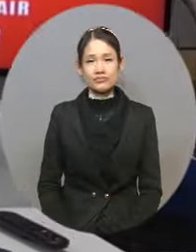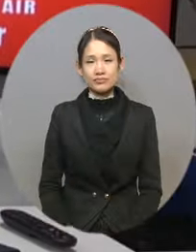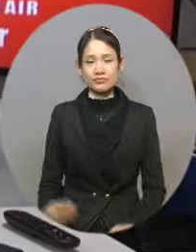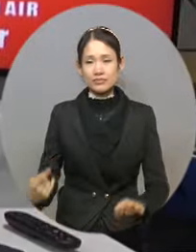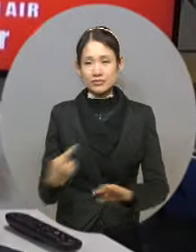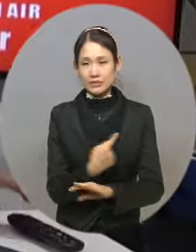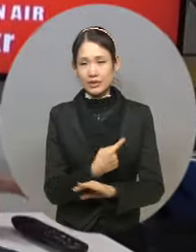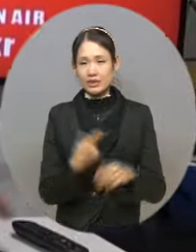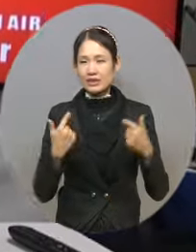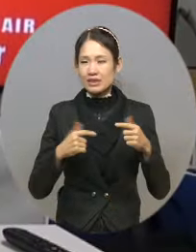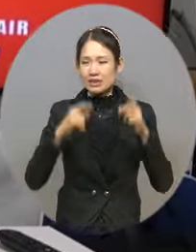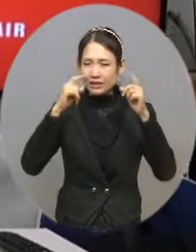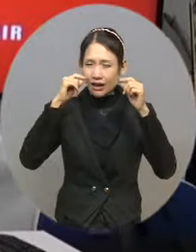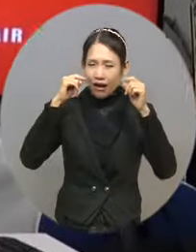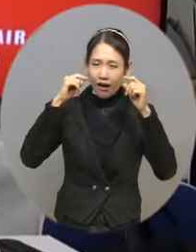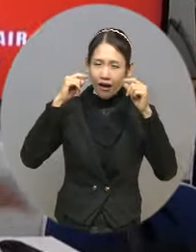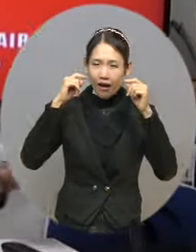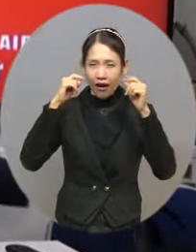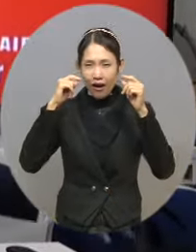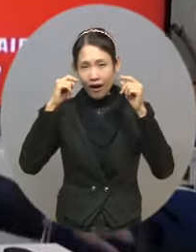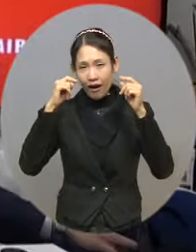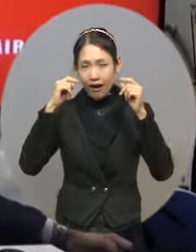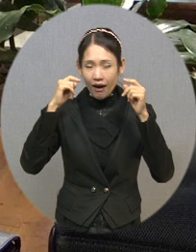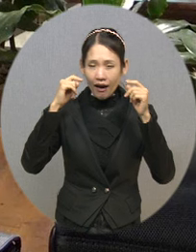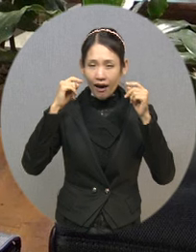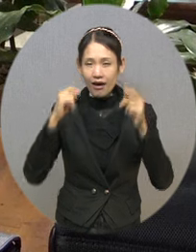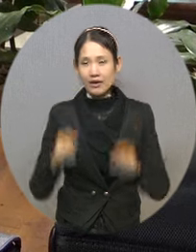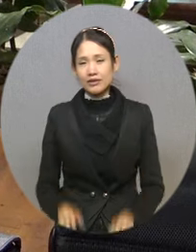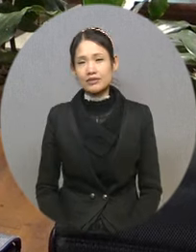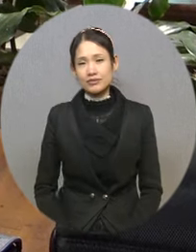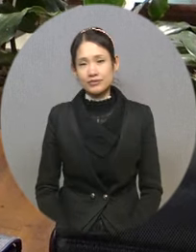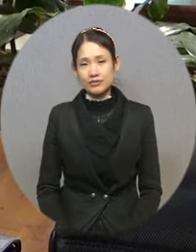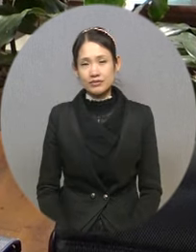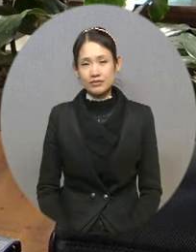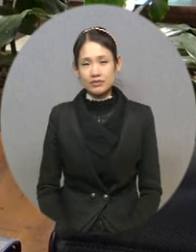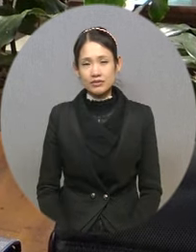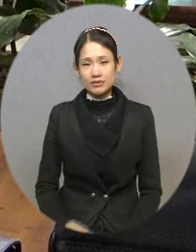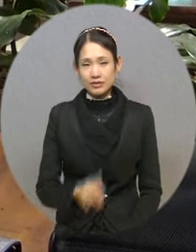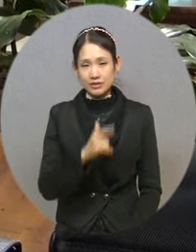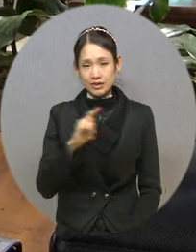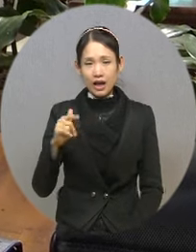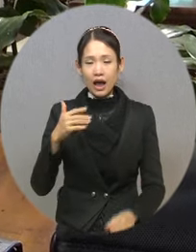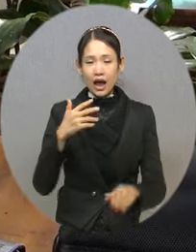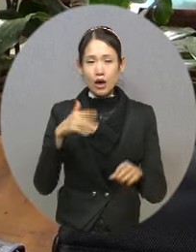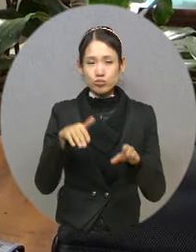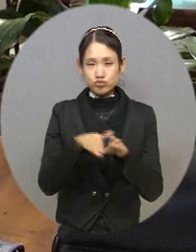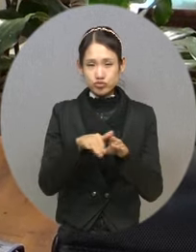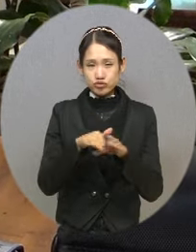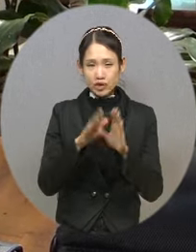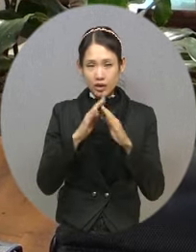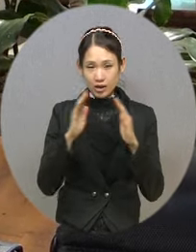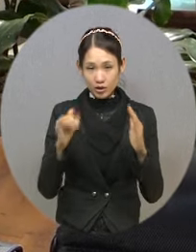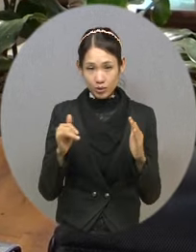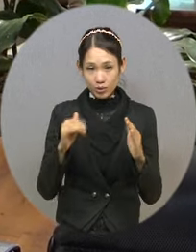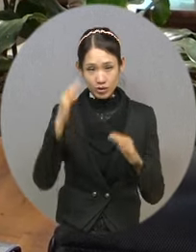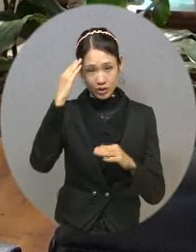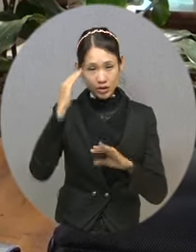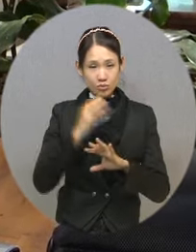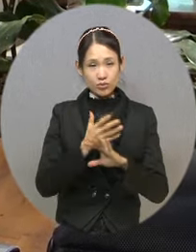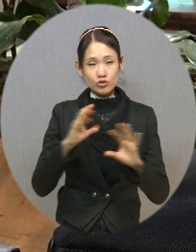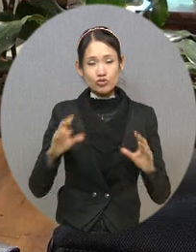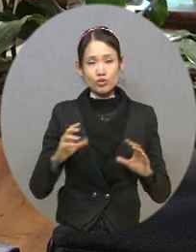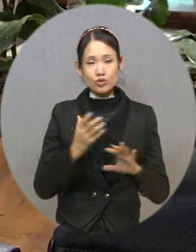밖에서는 늘 긴장된 상태가 유지됩니다. 지금 이제 다문화 가족, 대한민국에